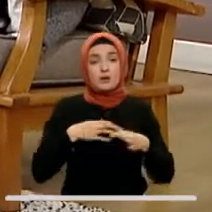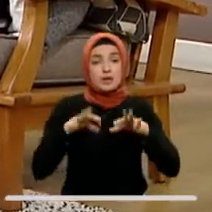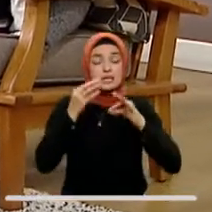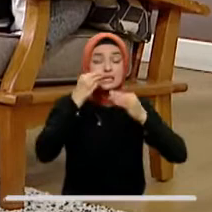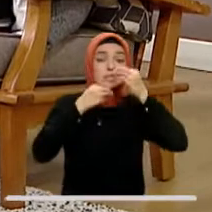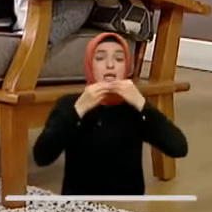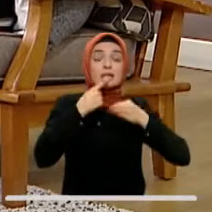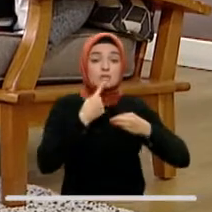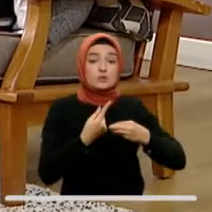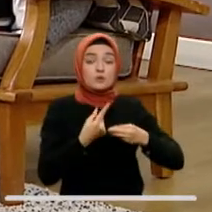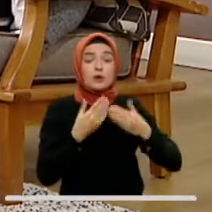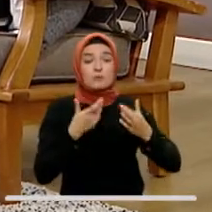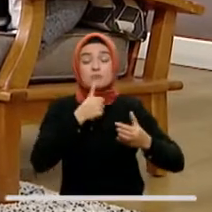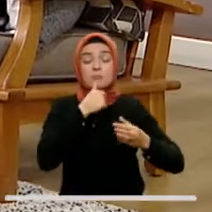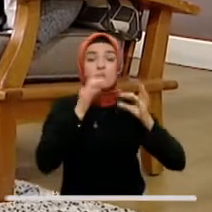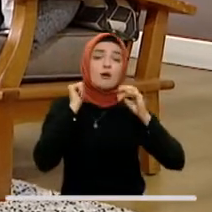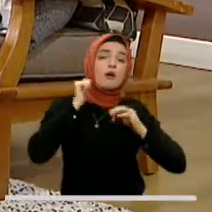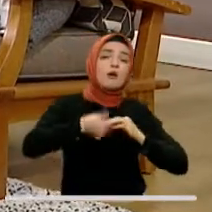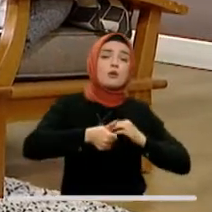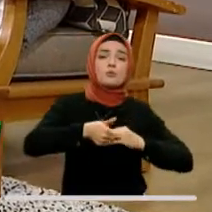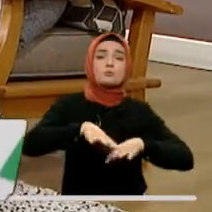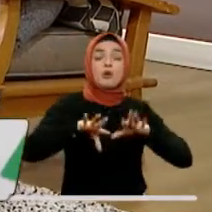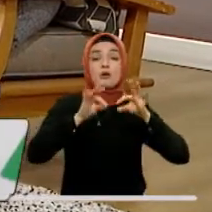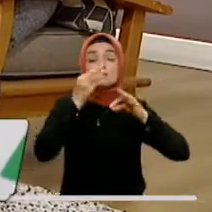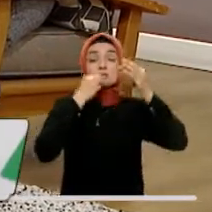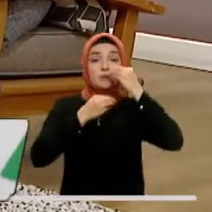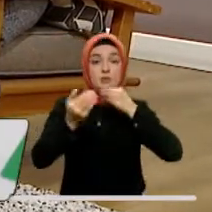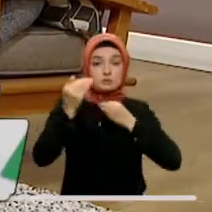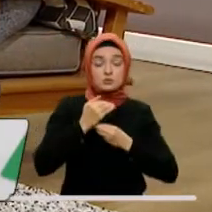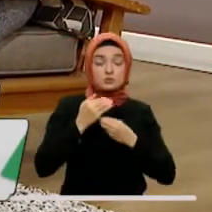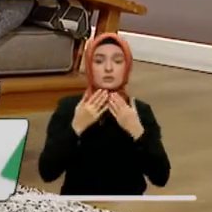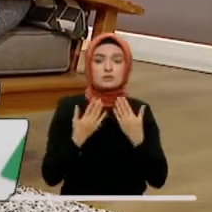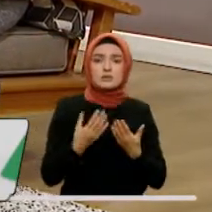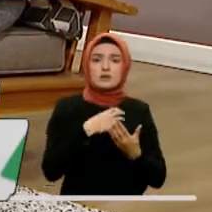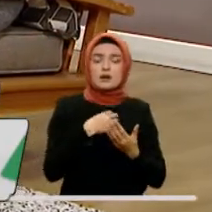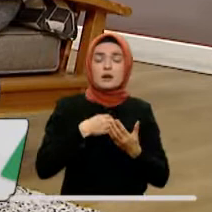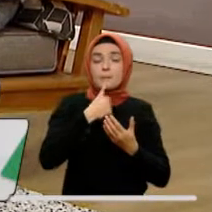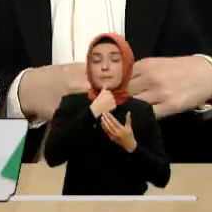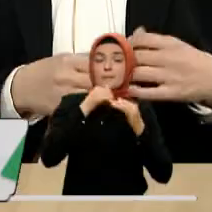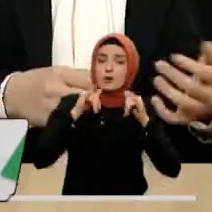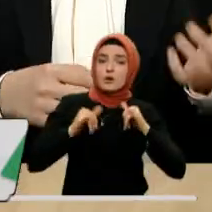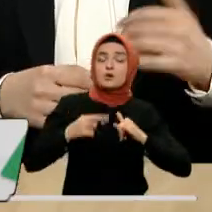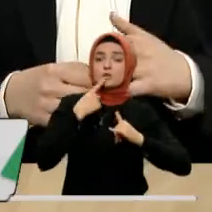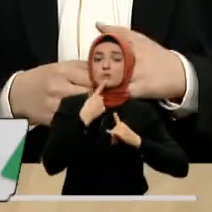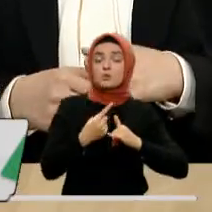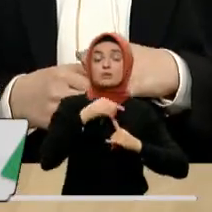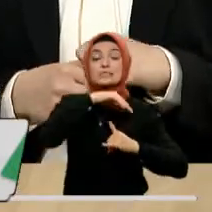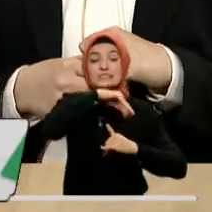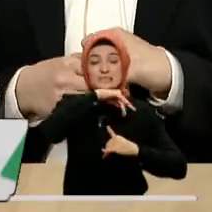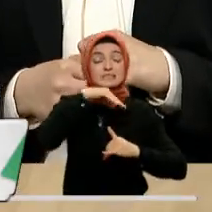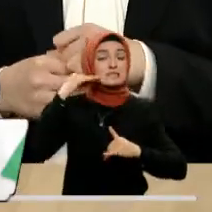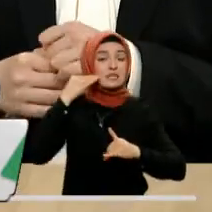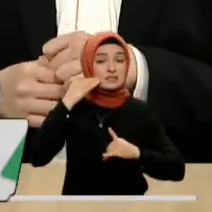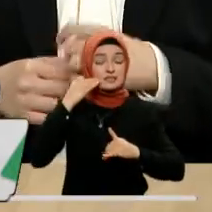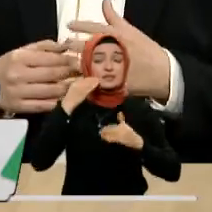yiyeceksin diye kota koyuyor ama baba her gün abur cuburla eve geliyor. Ya da anne baba aynı şeyi söylüyor ama işte anneanne babaanne gibi çocuğun